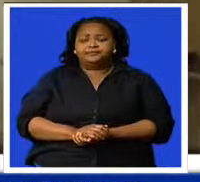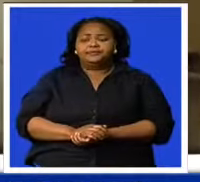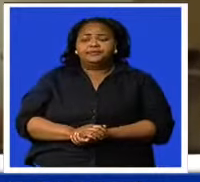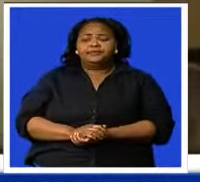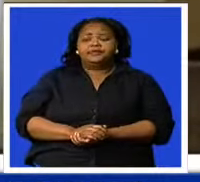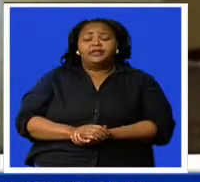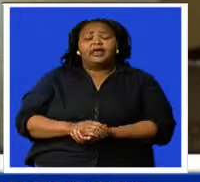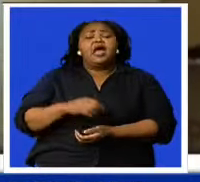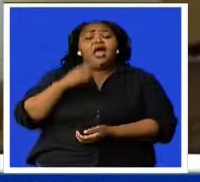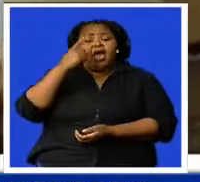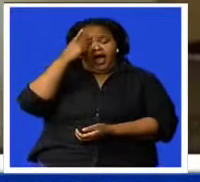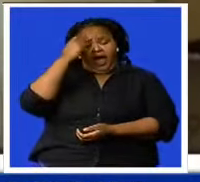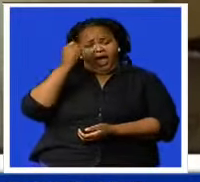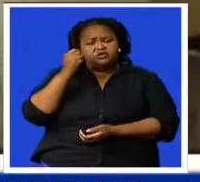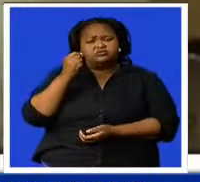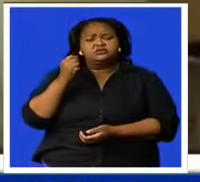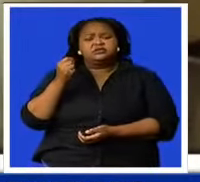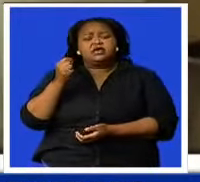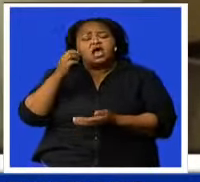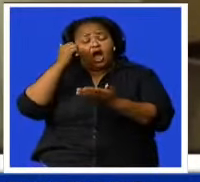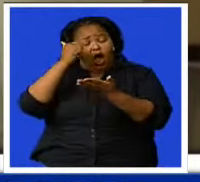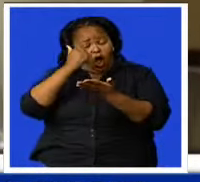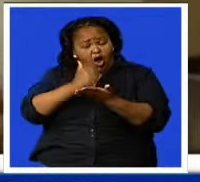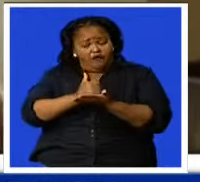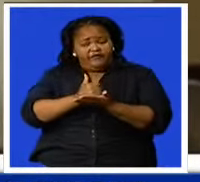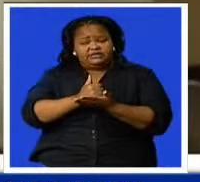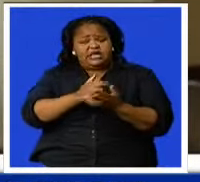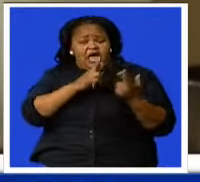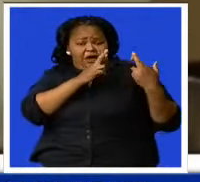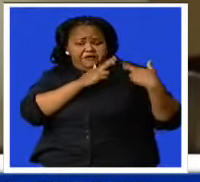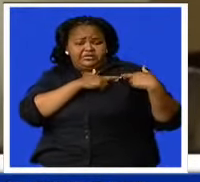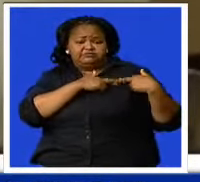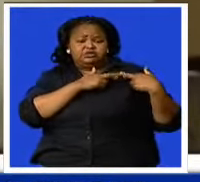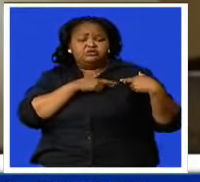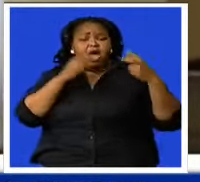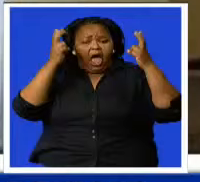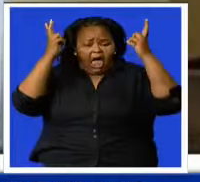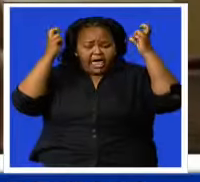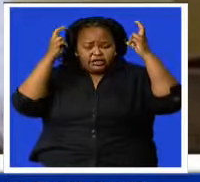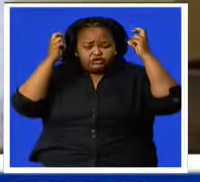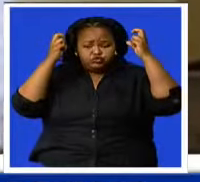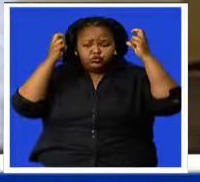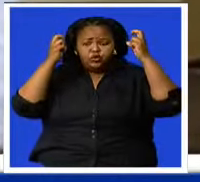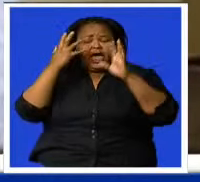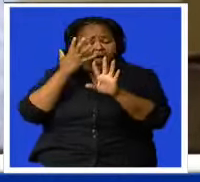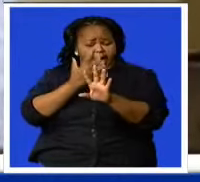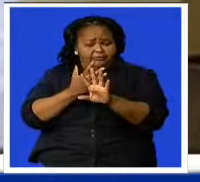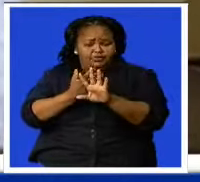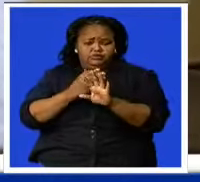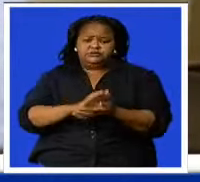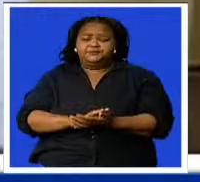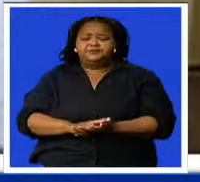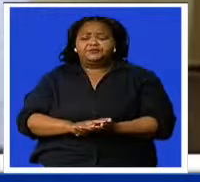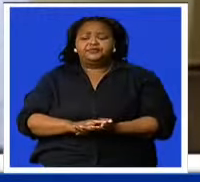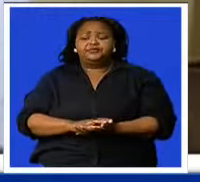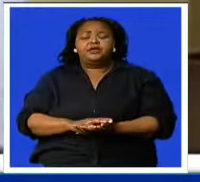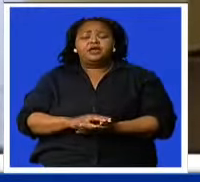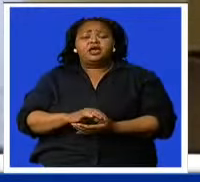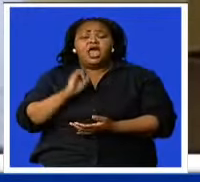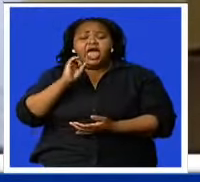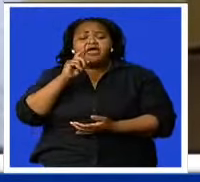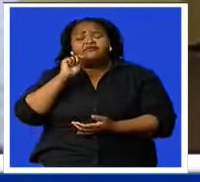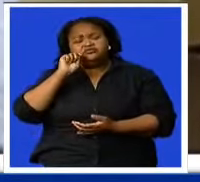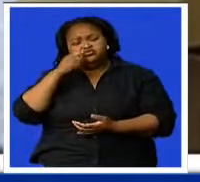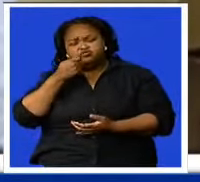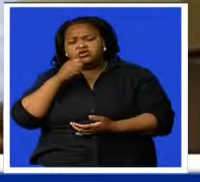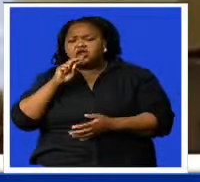lithambele mbili kanganani leTindzaba lethu. So nabe sibukeka ngathi kucwilile, akusho kokuthi sibukela phansi